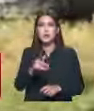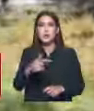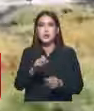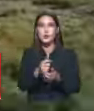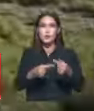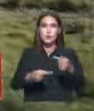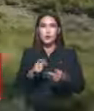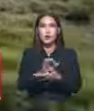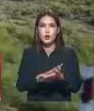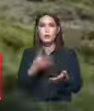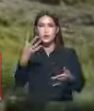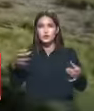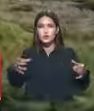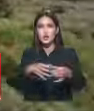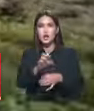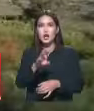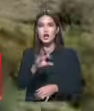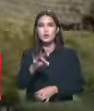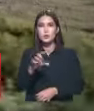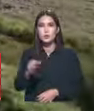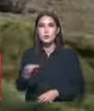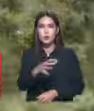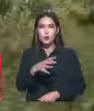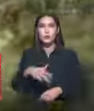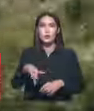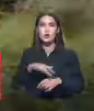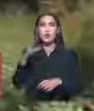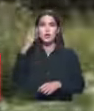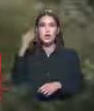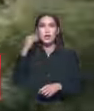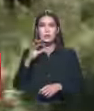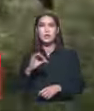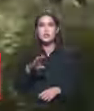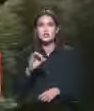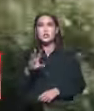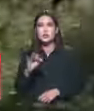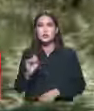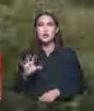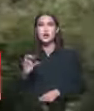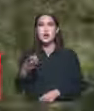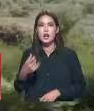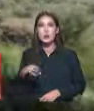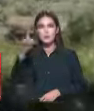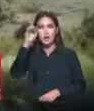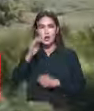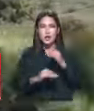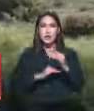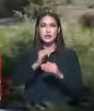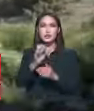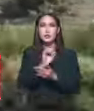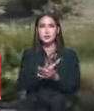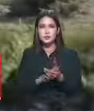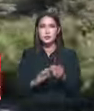продолжить 4 команды это всадники Актюбинской области города Алматы а также областей Жетысу и Абай отмечу что дистанцию